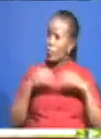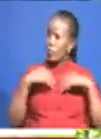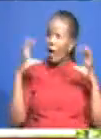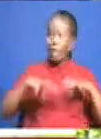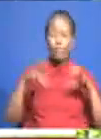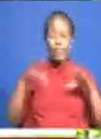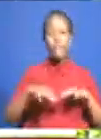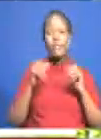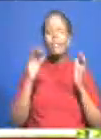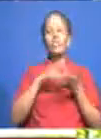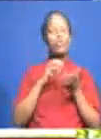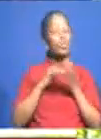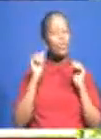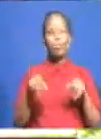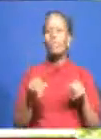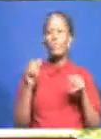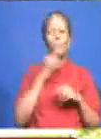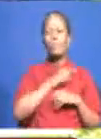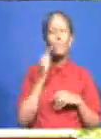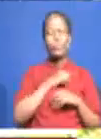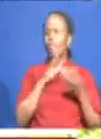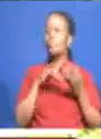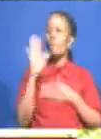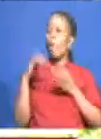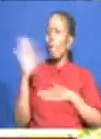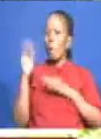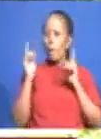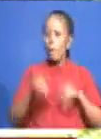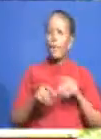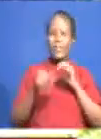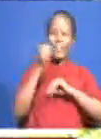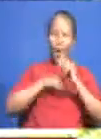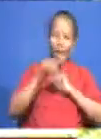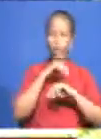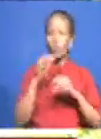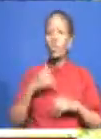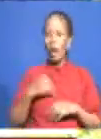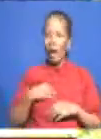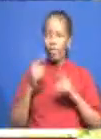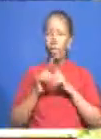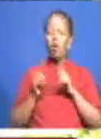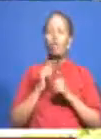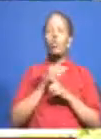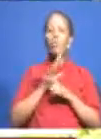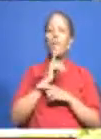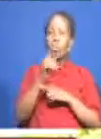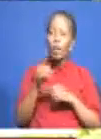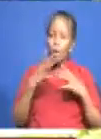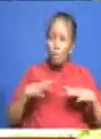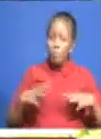worse. So I think we must take a proactive major steps and even recall those who are involved again so that